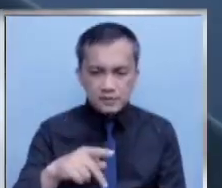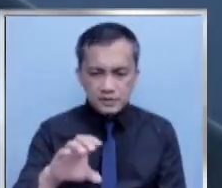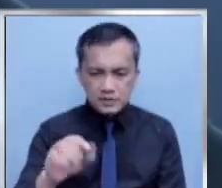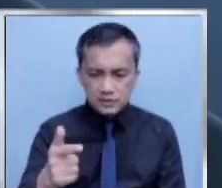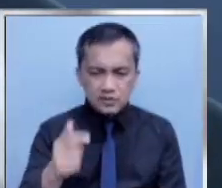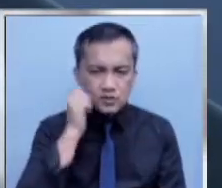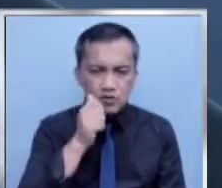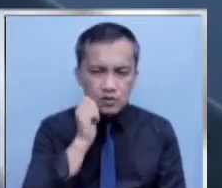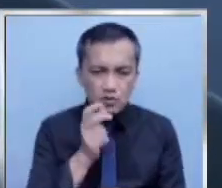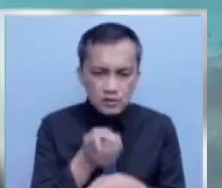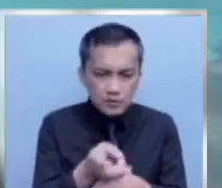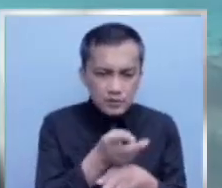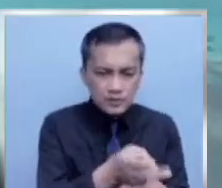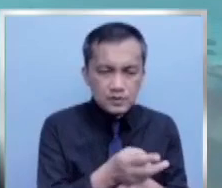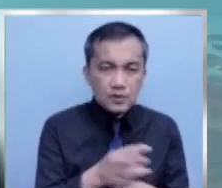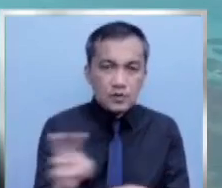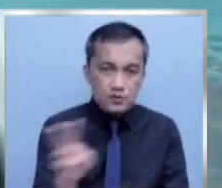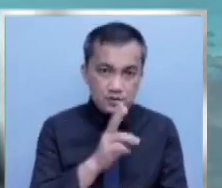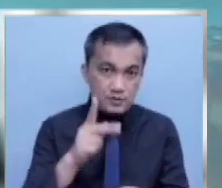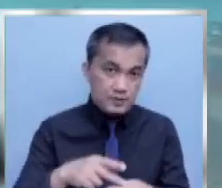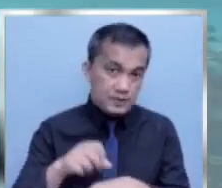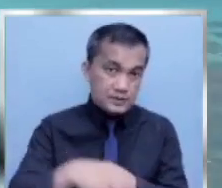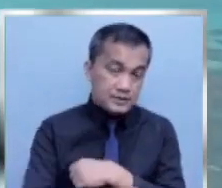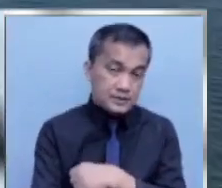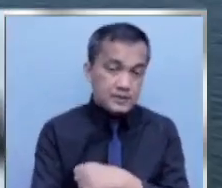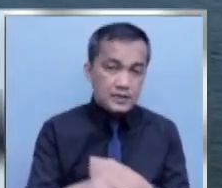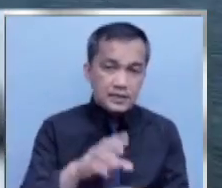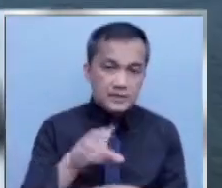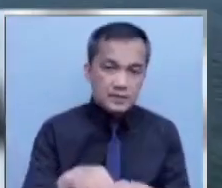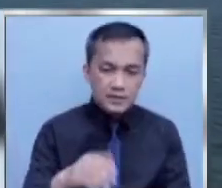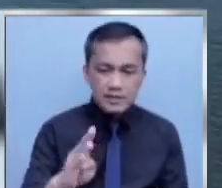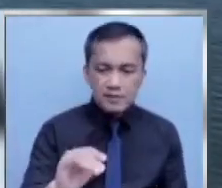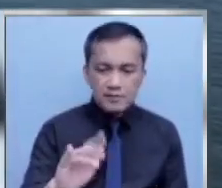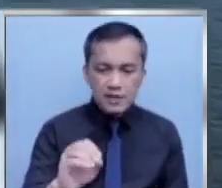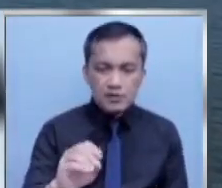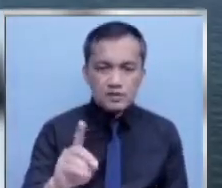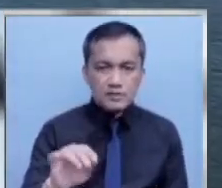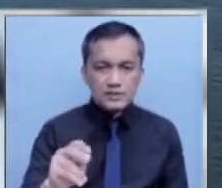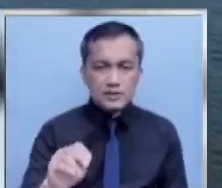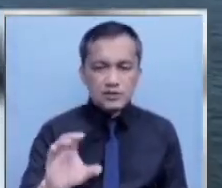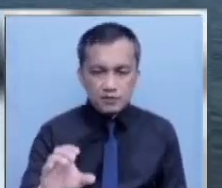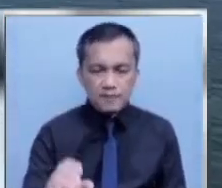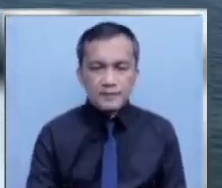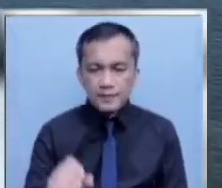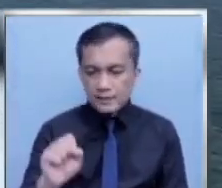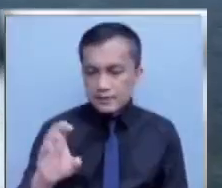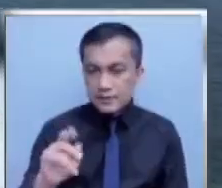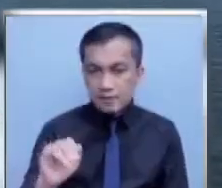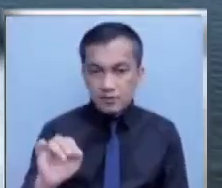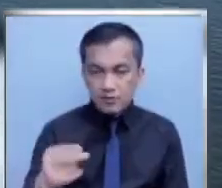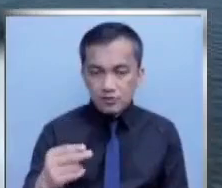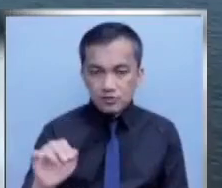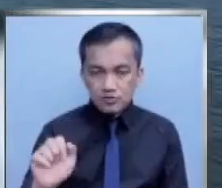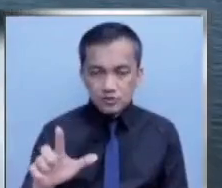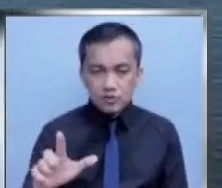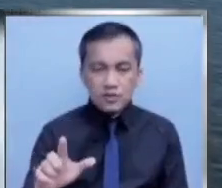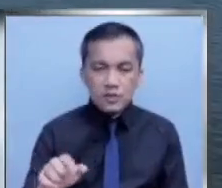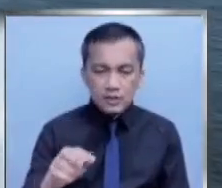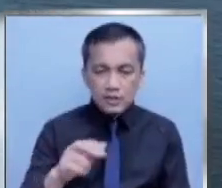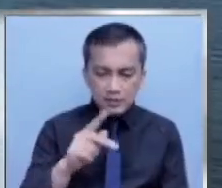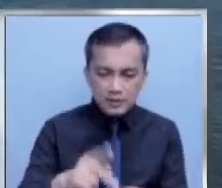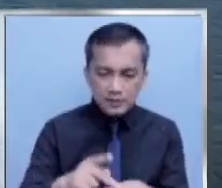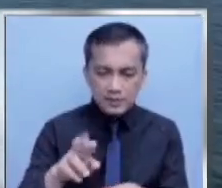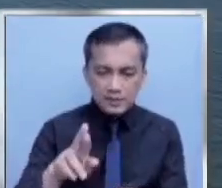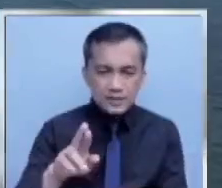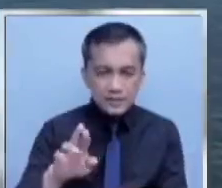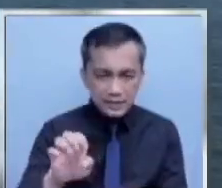Patrol sa West Philippine Sea kasama na ang Baho de Masinloc. Ang Scarborough Shoal at Philippine Rise ay kabilang daw sa